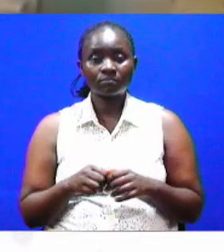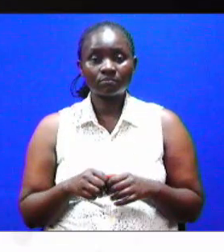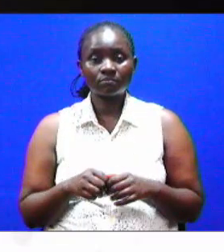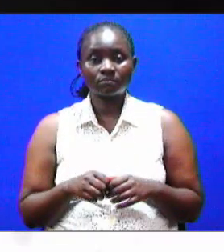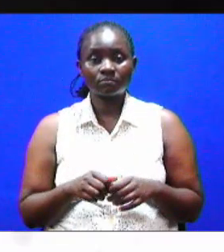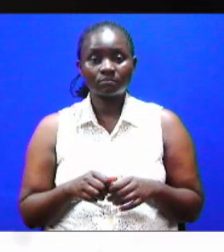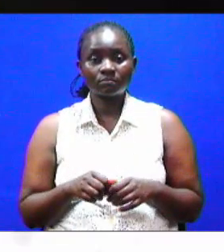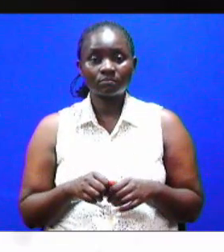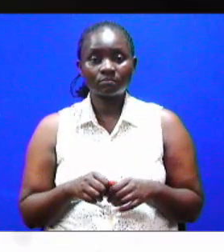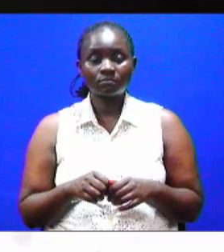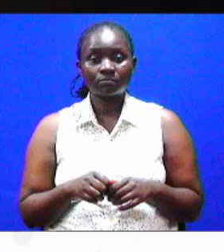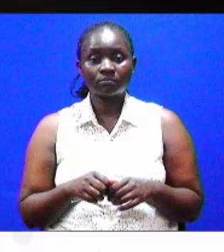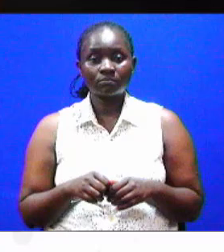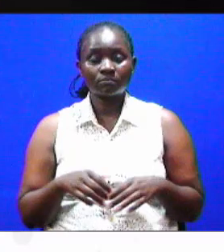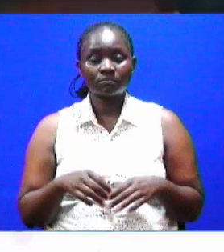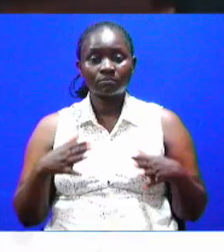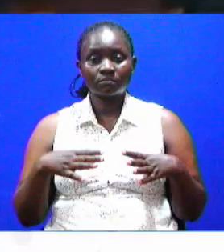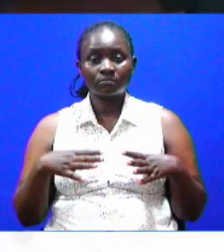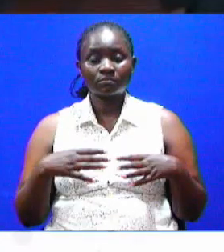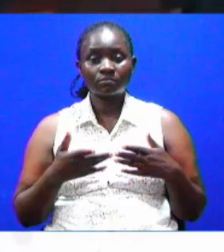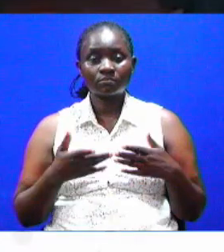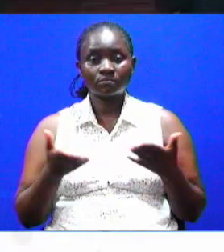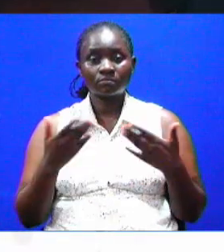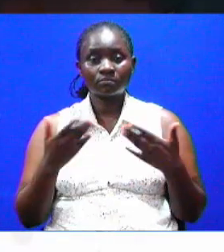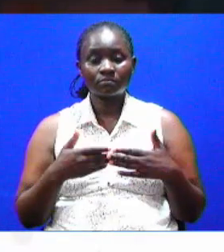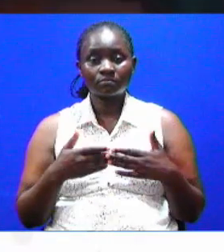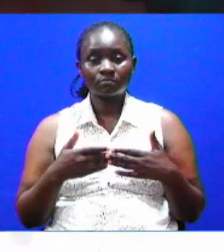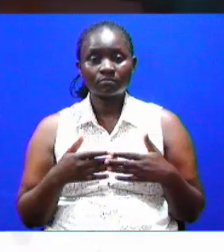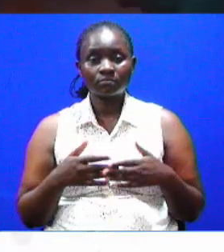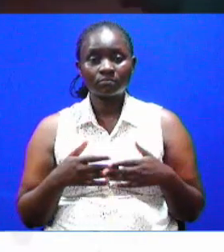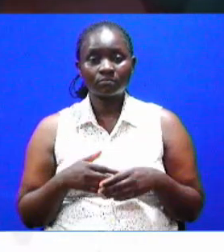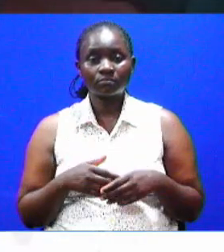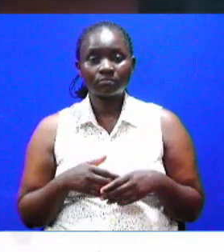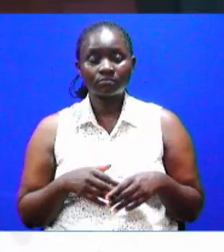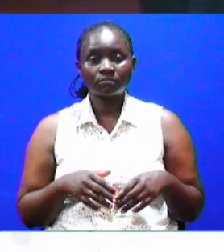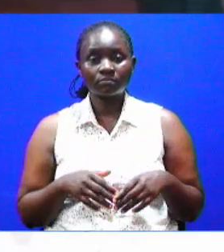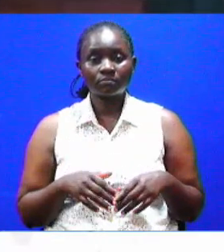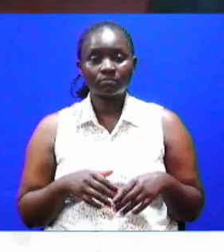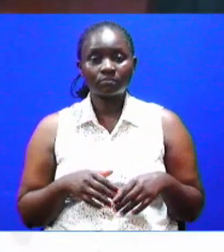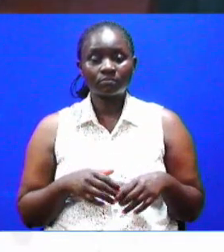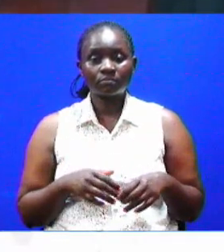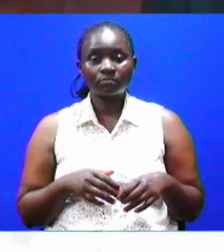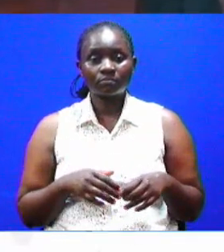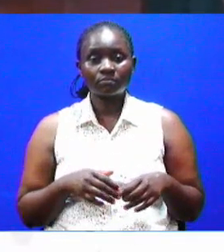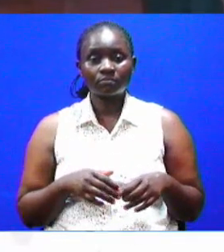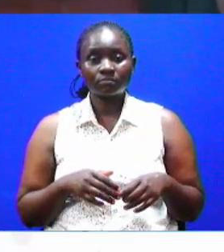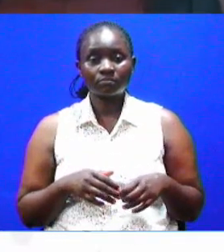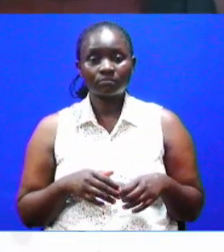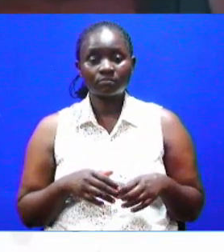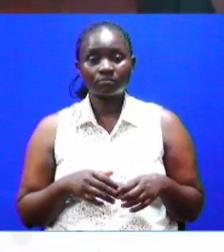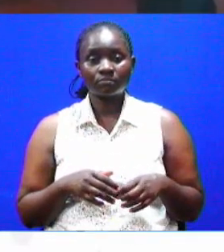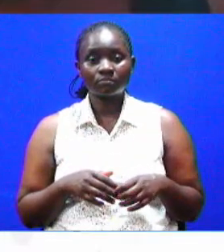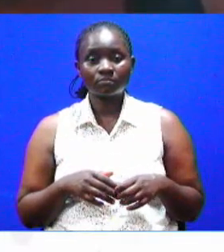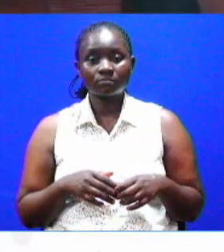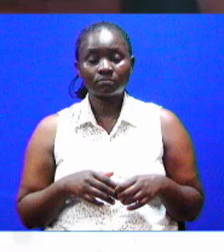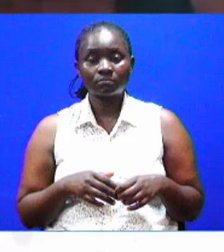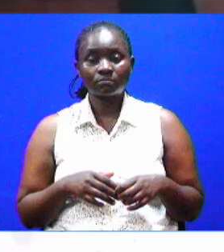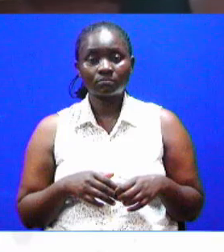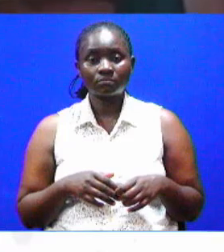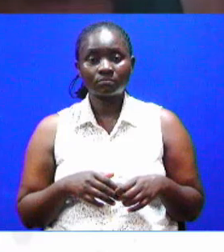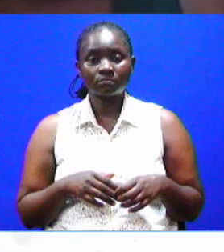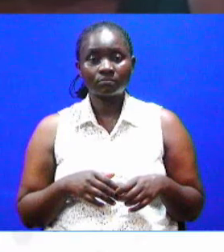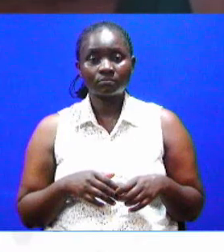bantabu otambe bana batorwali toko rya mangana prostate cancer mangana ya bagaka burwiri bwa bagaka toje mangana